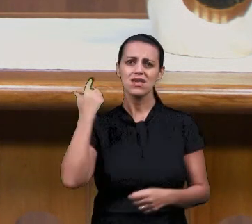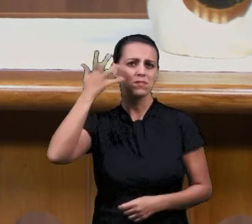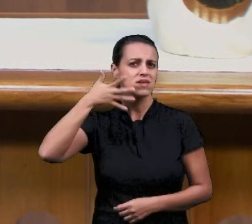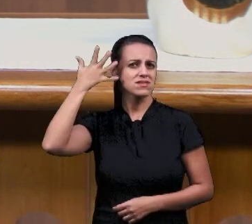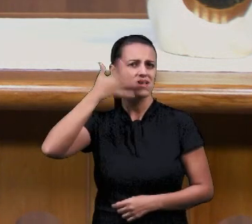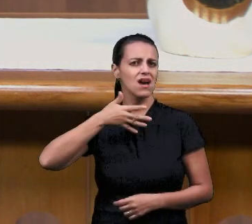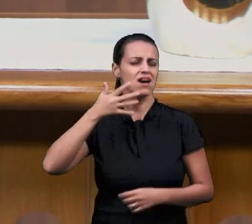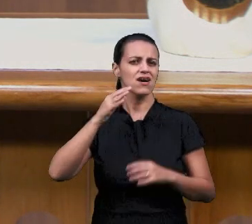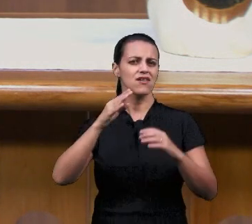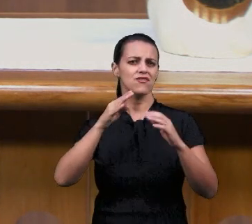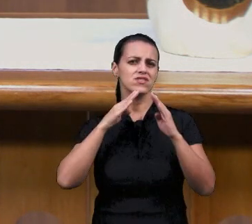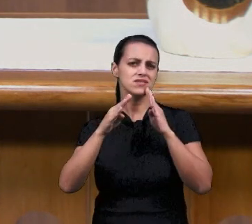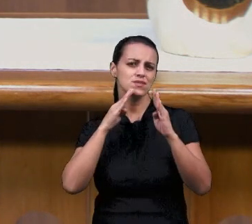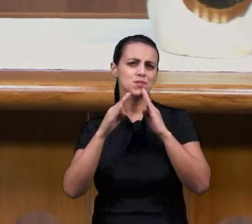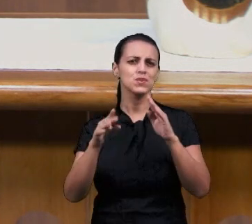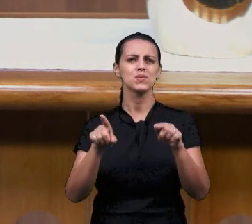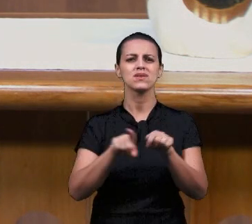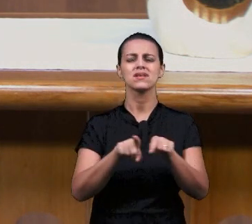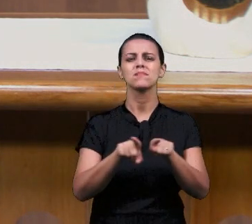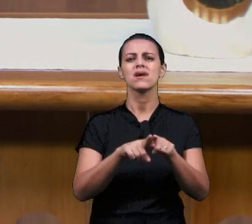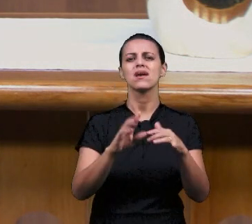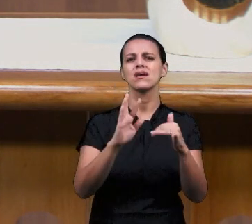par Facebook, YouTube,